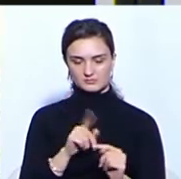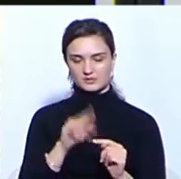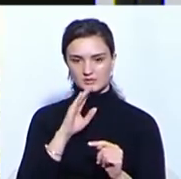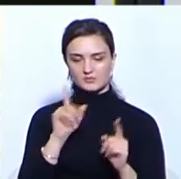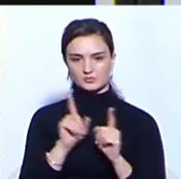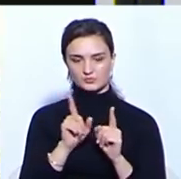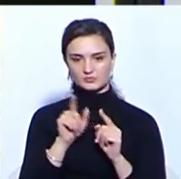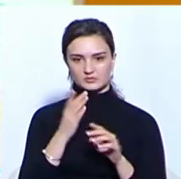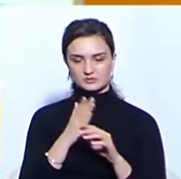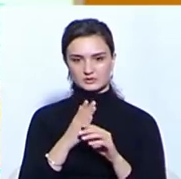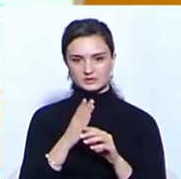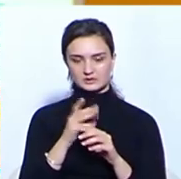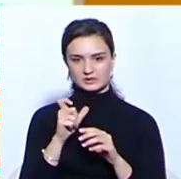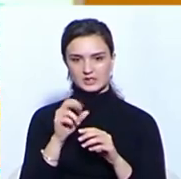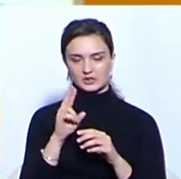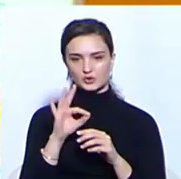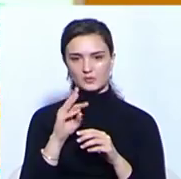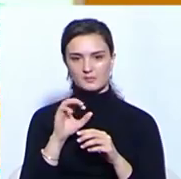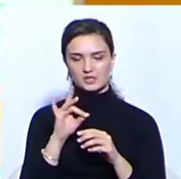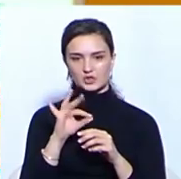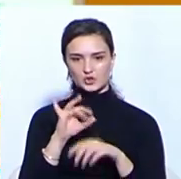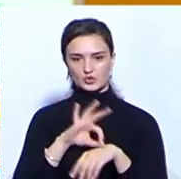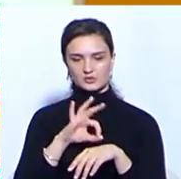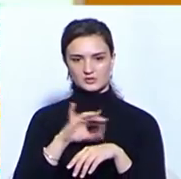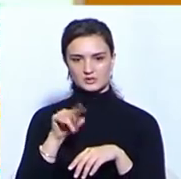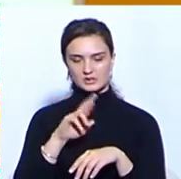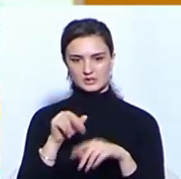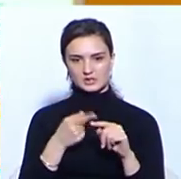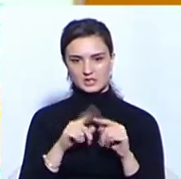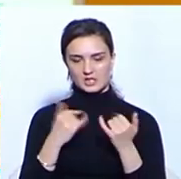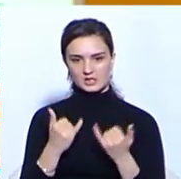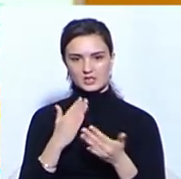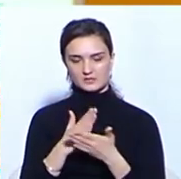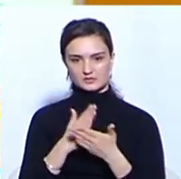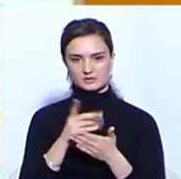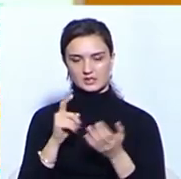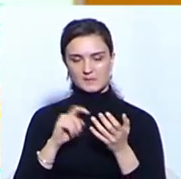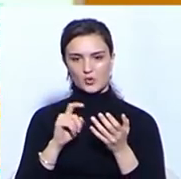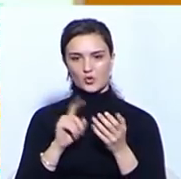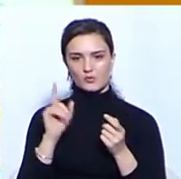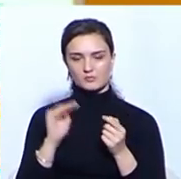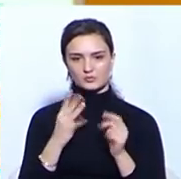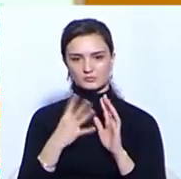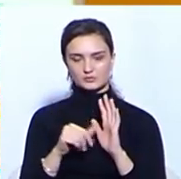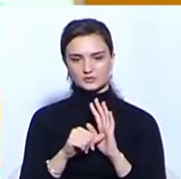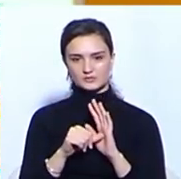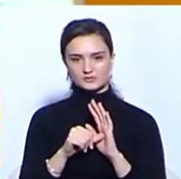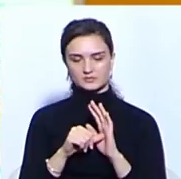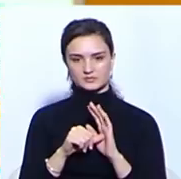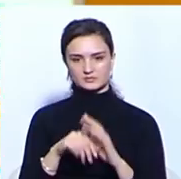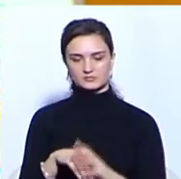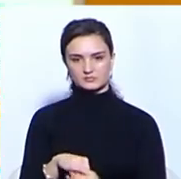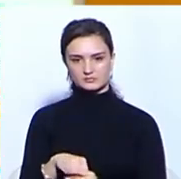ქალბატონს დადგენილი აქვს ენდომეტრიოზის დიაგნოზი და ახლა აქვს ჰემოგლობინი 46, როგორც წერს ეს